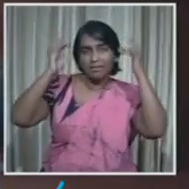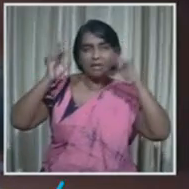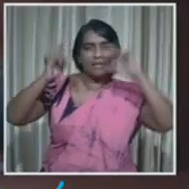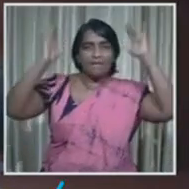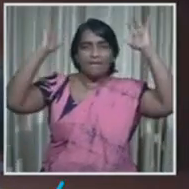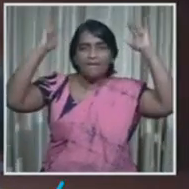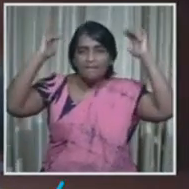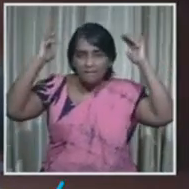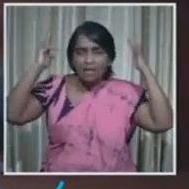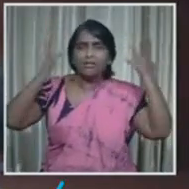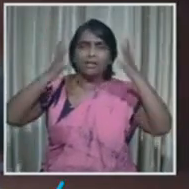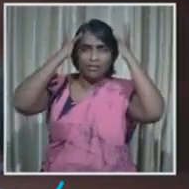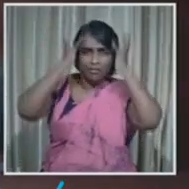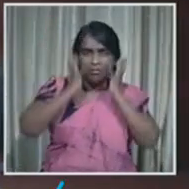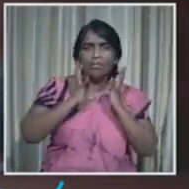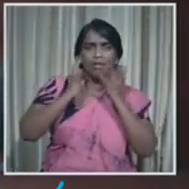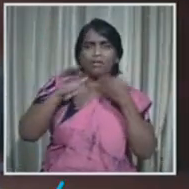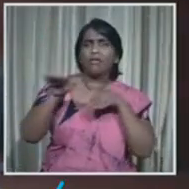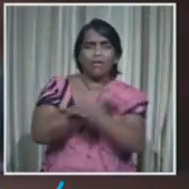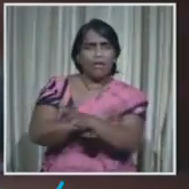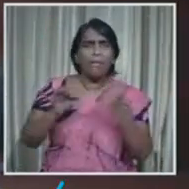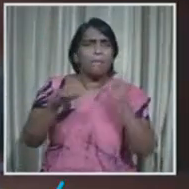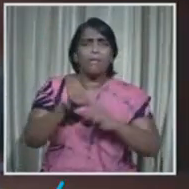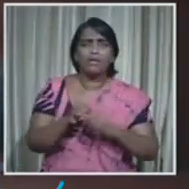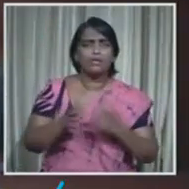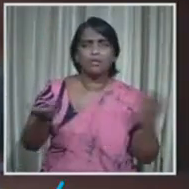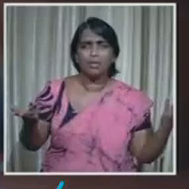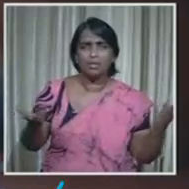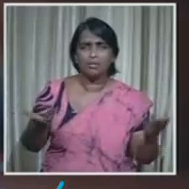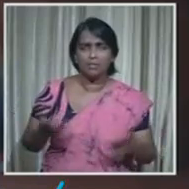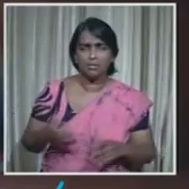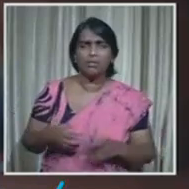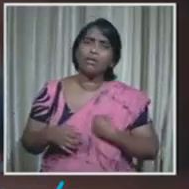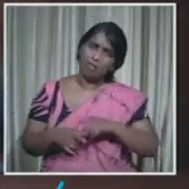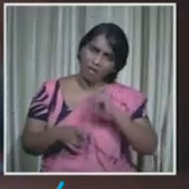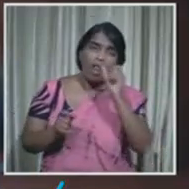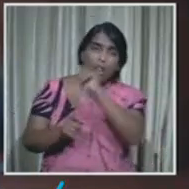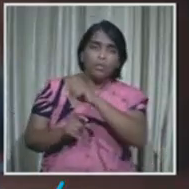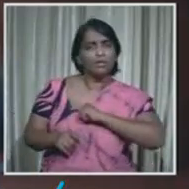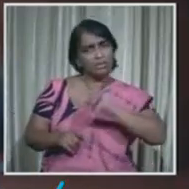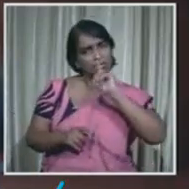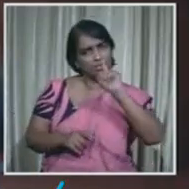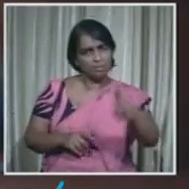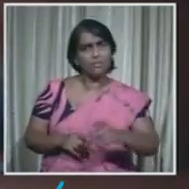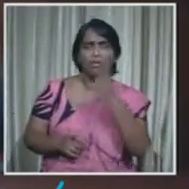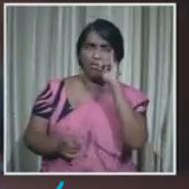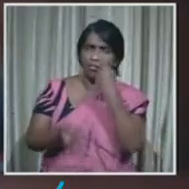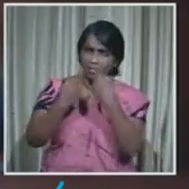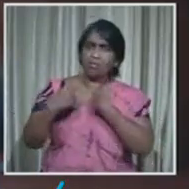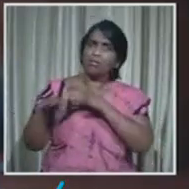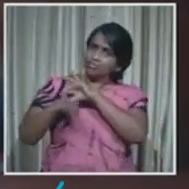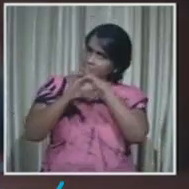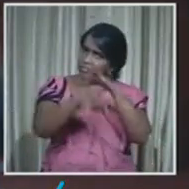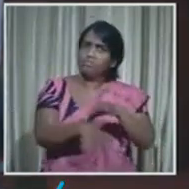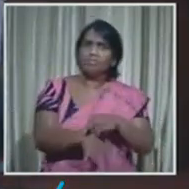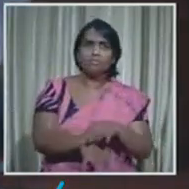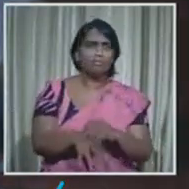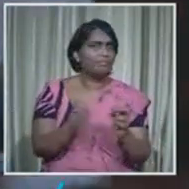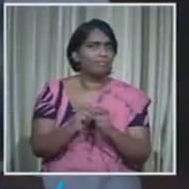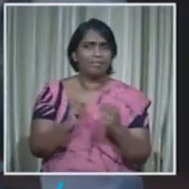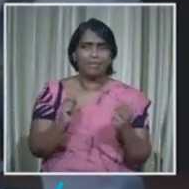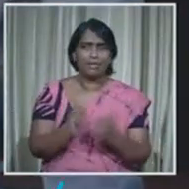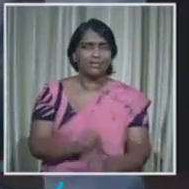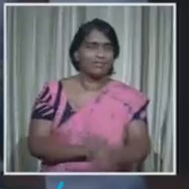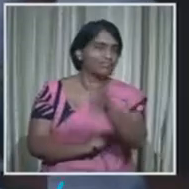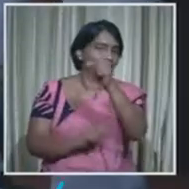හිරිපොද වැස්ස ඉතින් නැංගපත් මොකද ප්‍රශ්නේ ඔයා ඕන්නම් එයා කවුද කියලා මම කියන්න ඕගොල්ලෝ ඕන්නම් පරීක්ෂෙන්ට ඉදිරිපත් කරන්න කියලා මම ඉදිරිපත් කරන්න ඒ